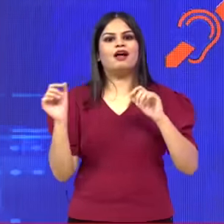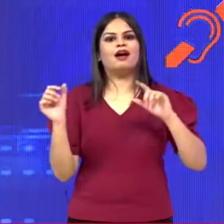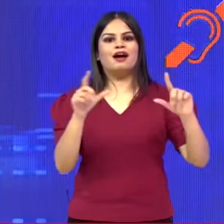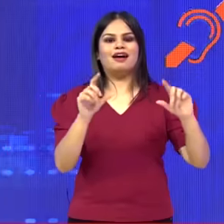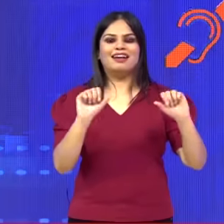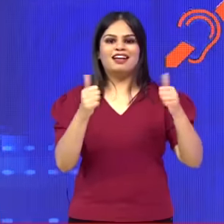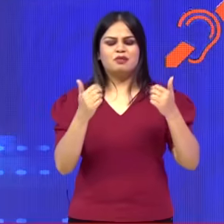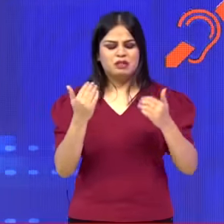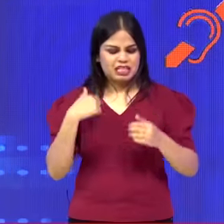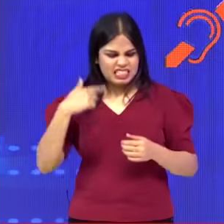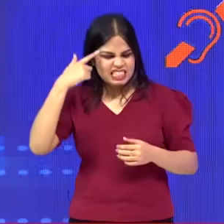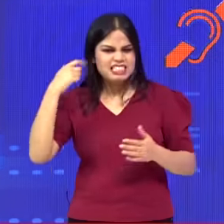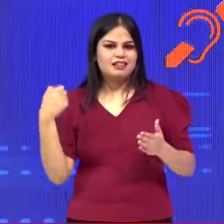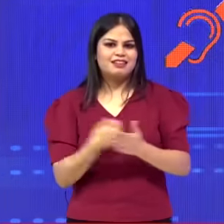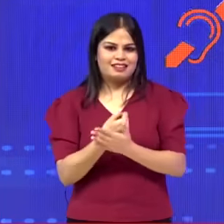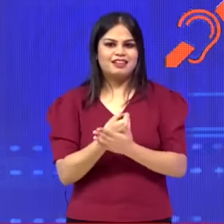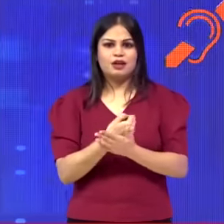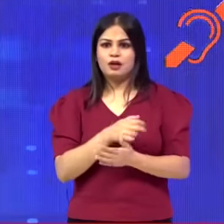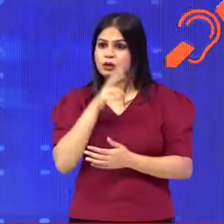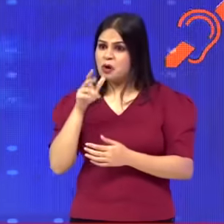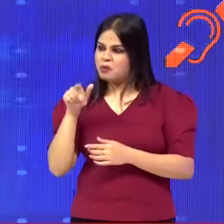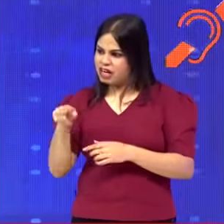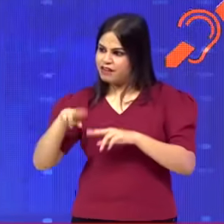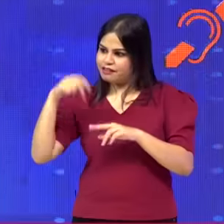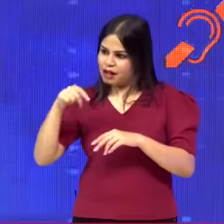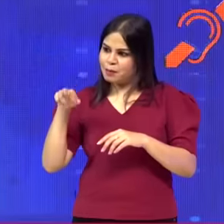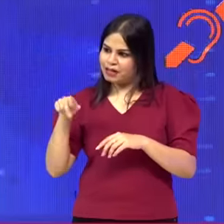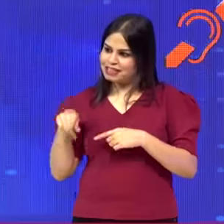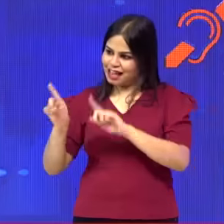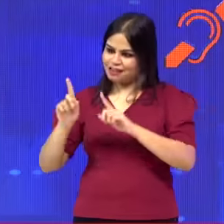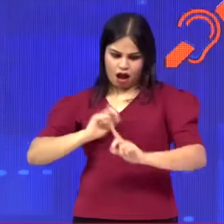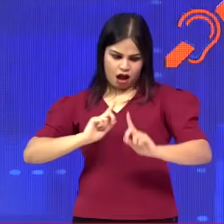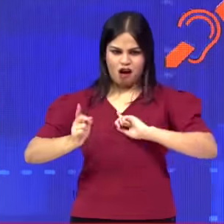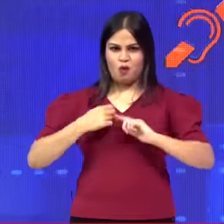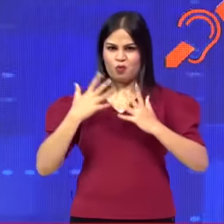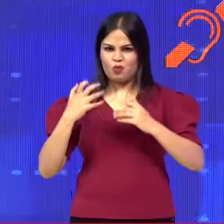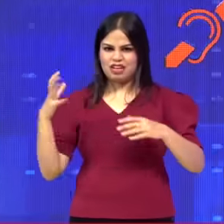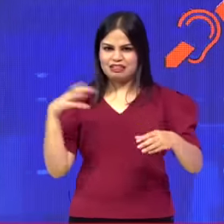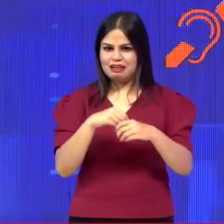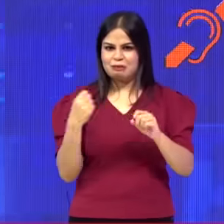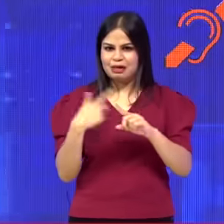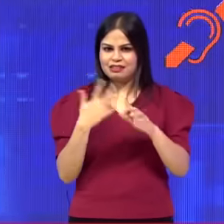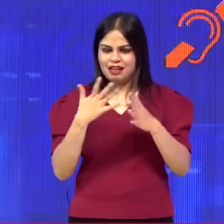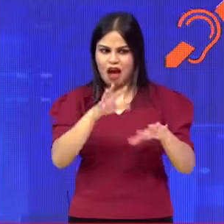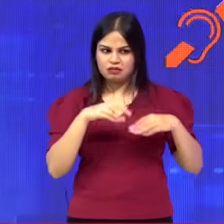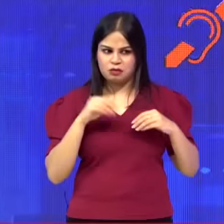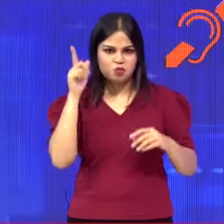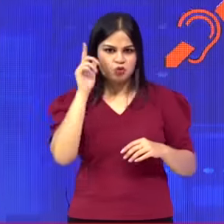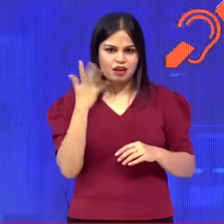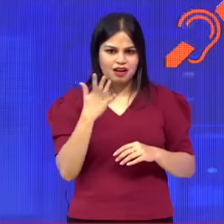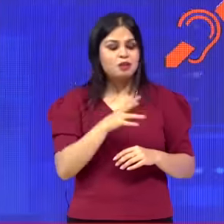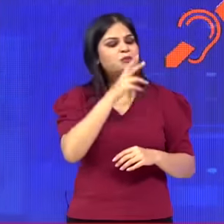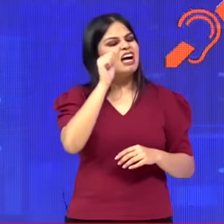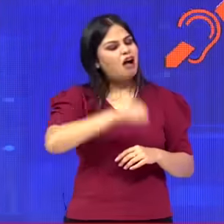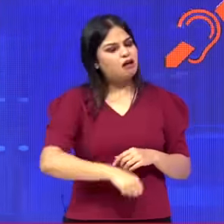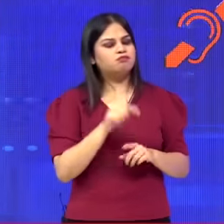एवर. तो ये कुछ फिल्में जहाँ आपकी मनमानी नहीं चली. हाँ सर, और पिक्चर भी अच्छी खासी